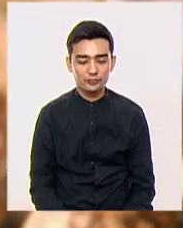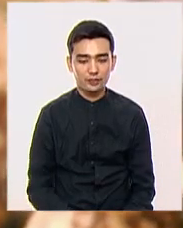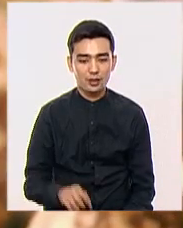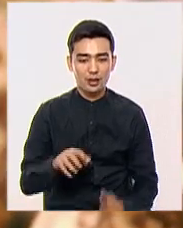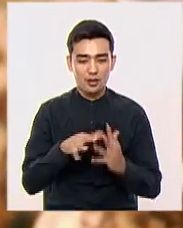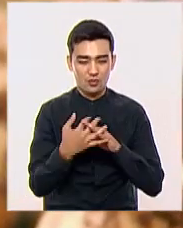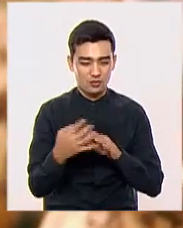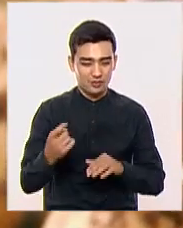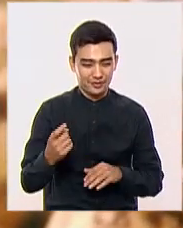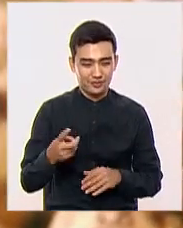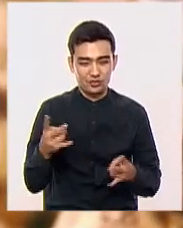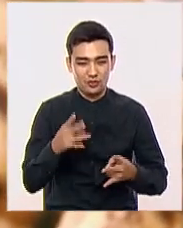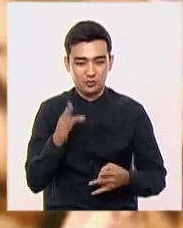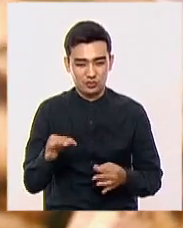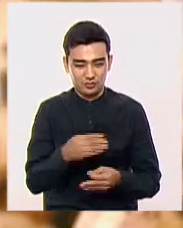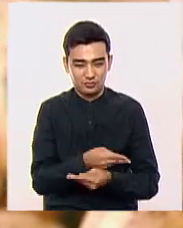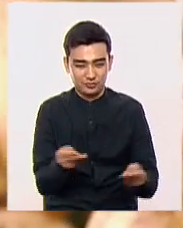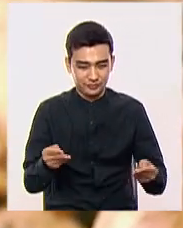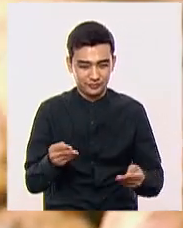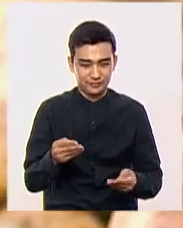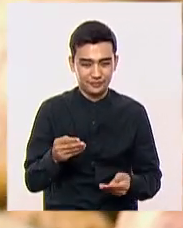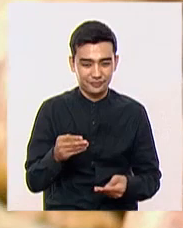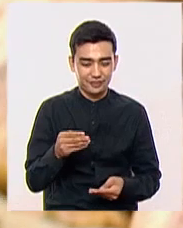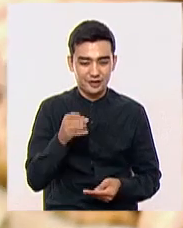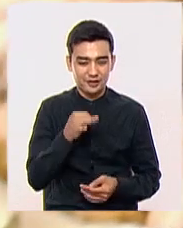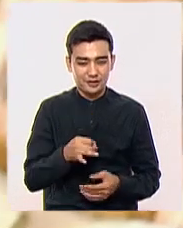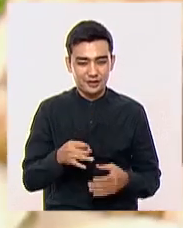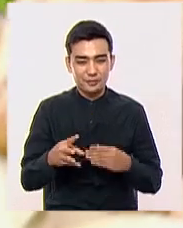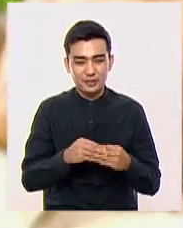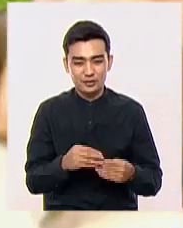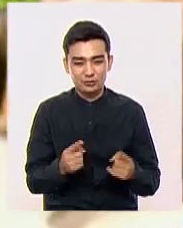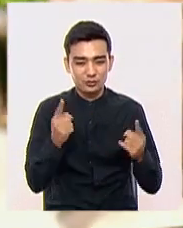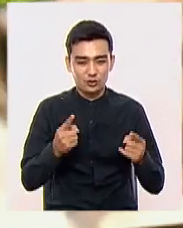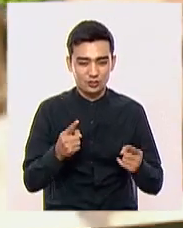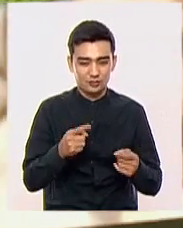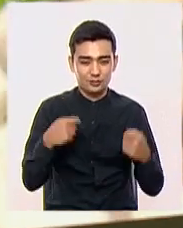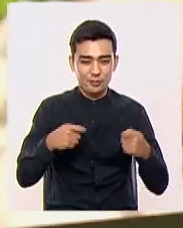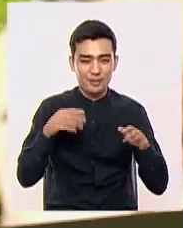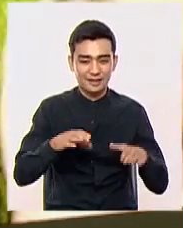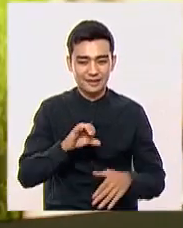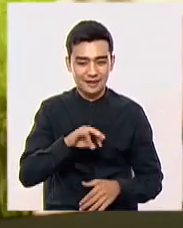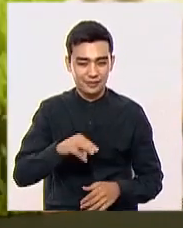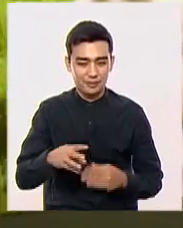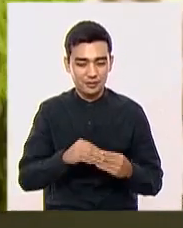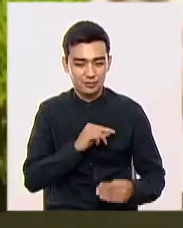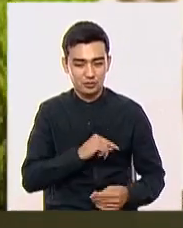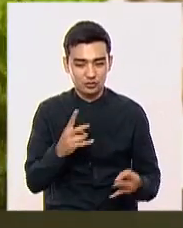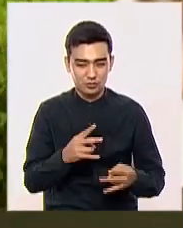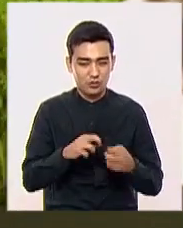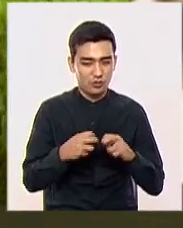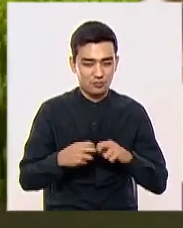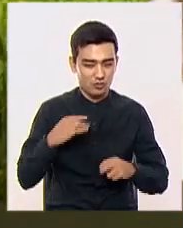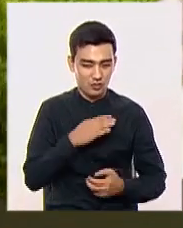Крестьянским хозяйствам должна быть предоставлена возможность тесно взаимодействовать с крупными торговыми сетями. Проблем в отрасли хватает.